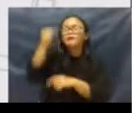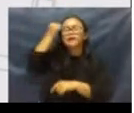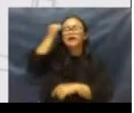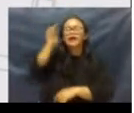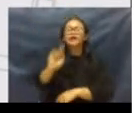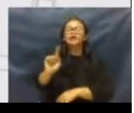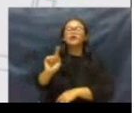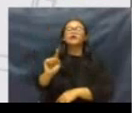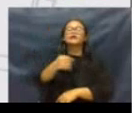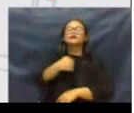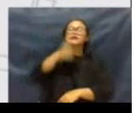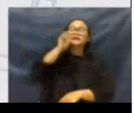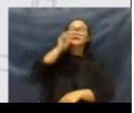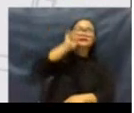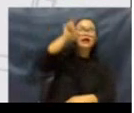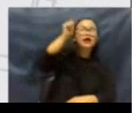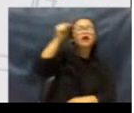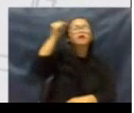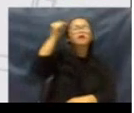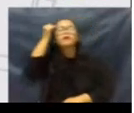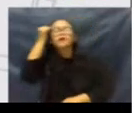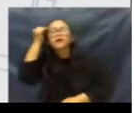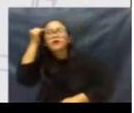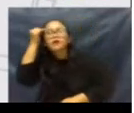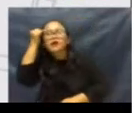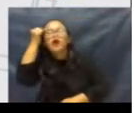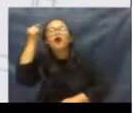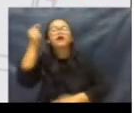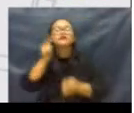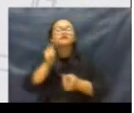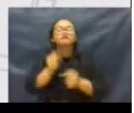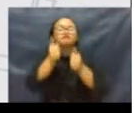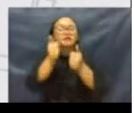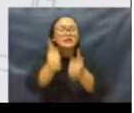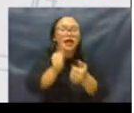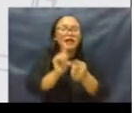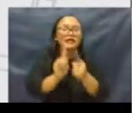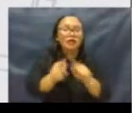sadar dan saya berpikir ini hanya efektif jika Bapak dan Ibu